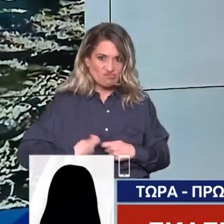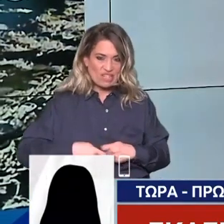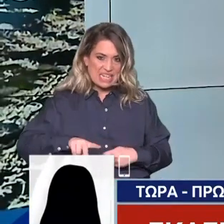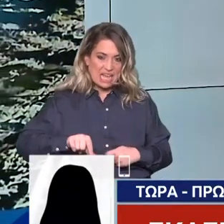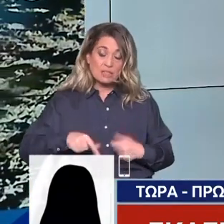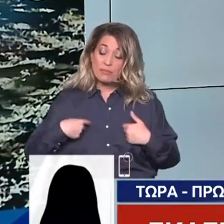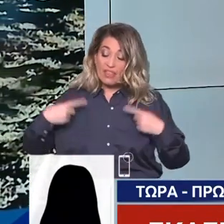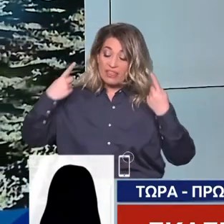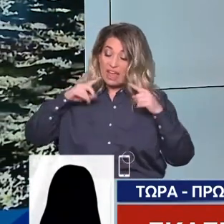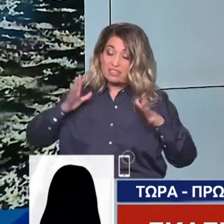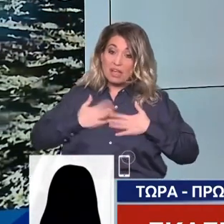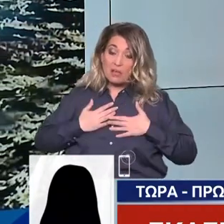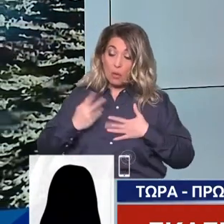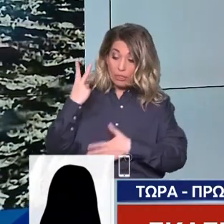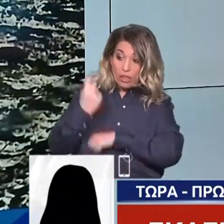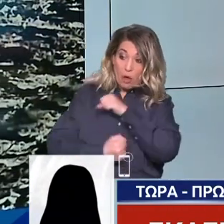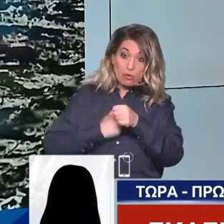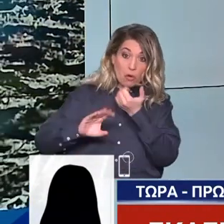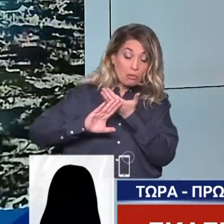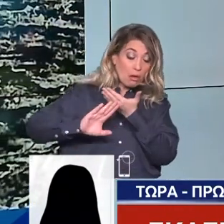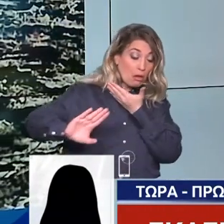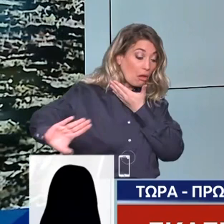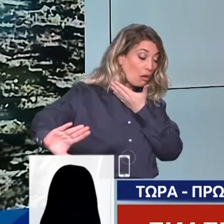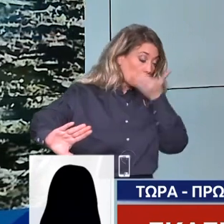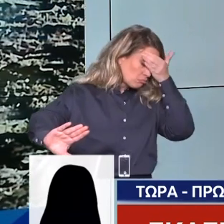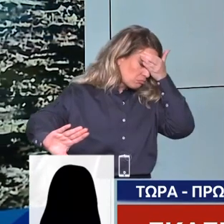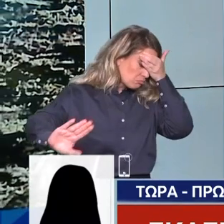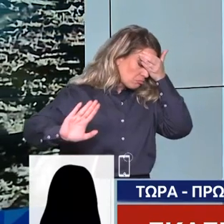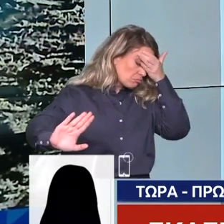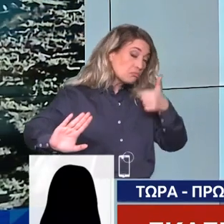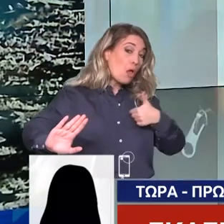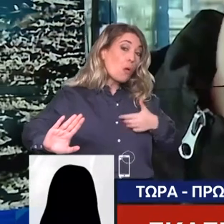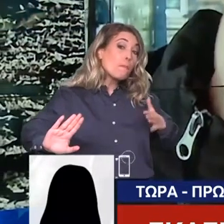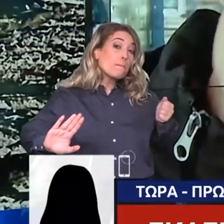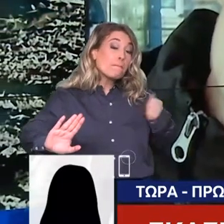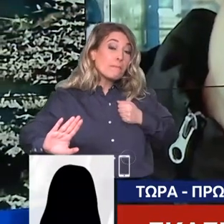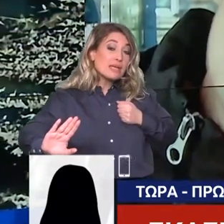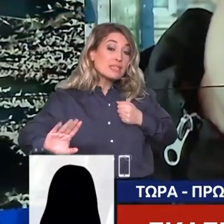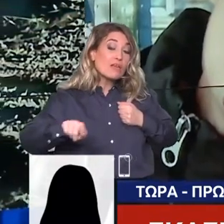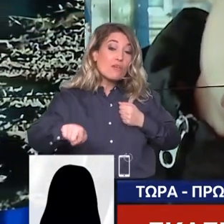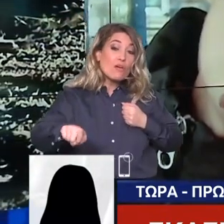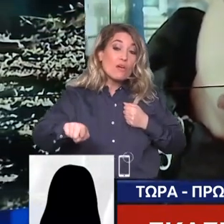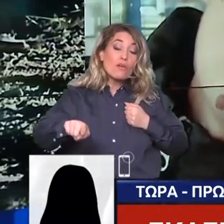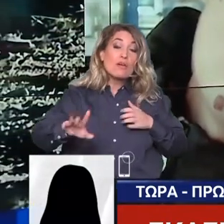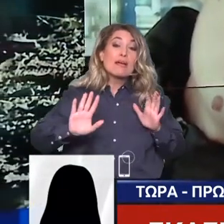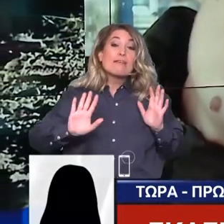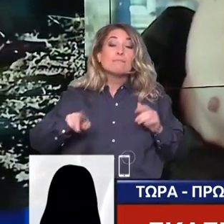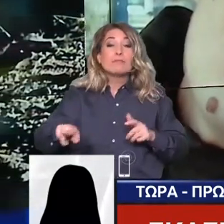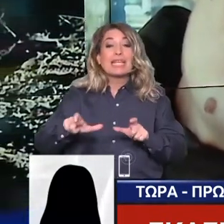Δεν ξέρω 2 χρόνια τι έκανε, αλλά πιστεύω, ας πούμε, η οικογένεια της Γεωργίας δεν ήξερε ότι είχε